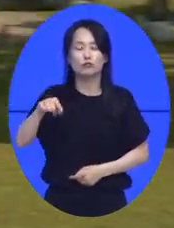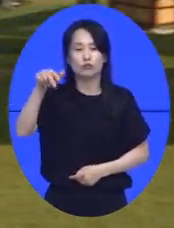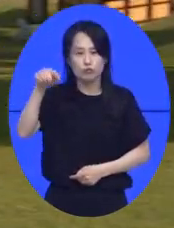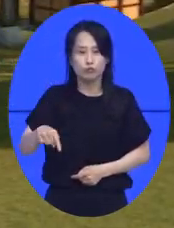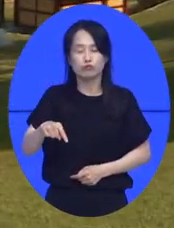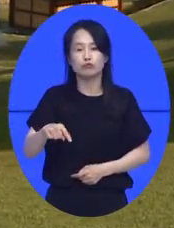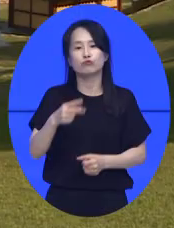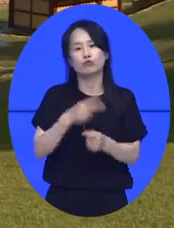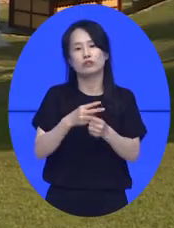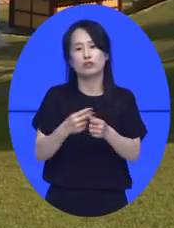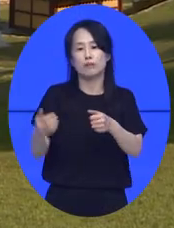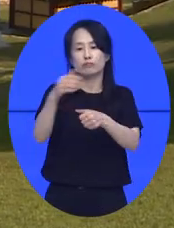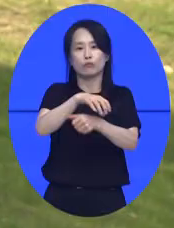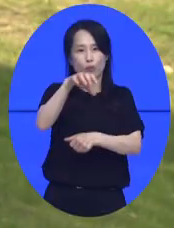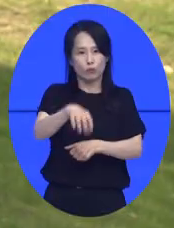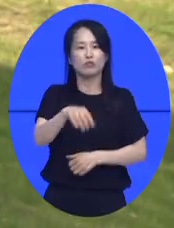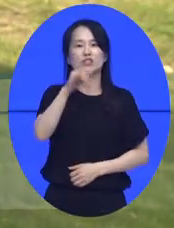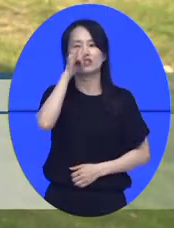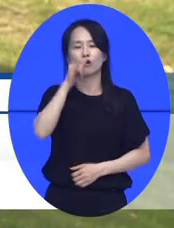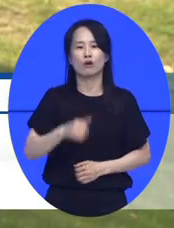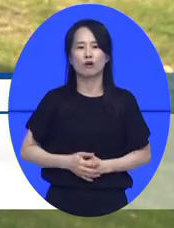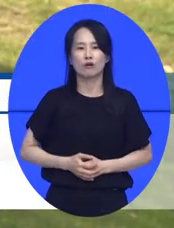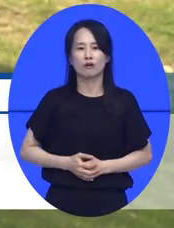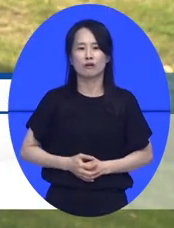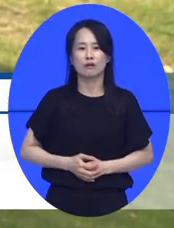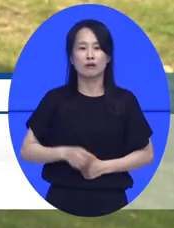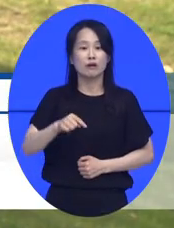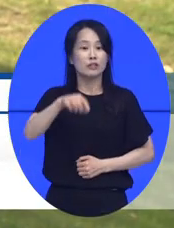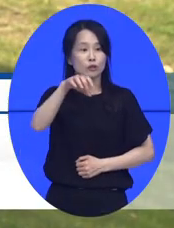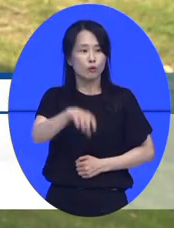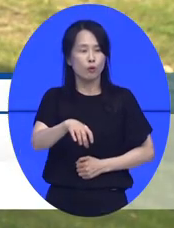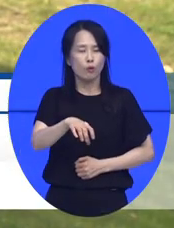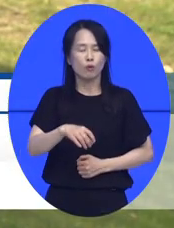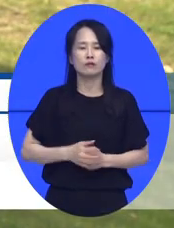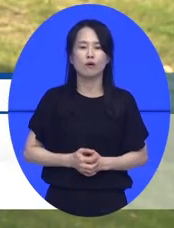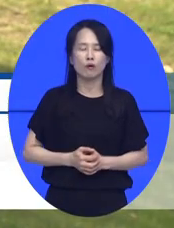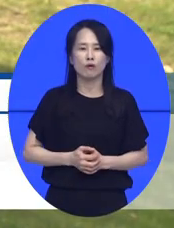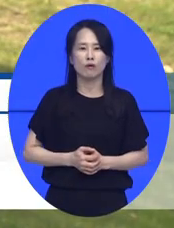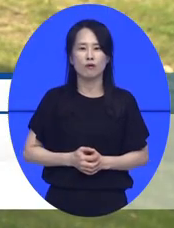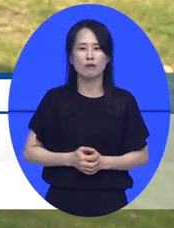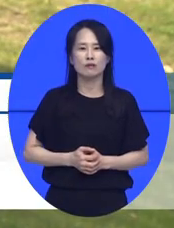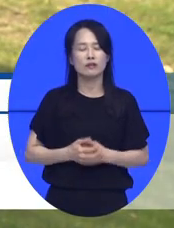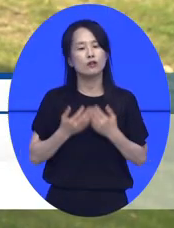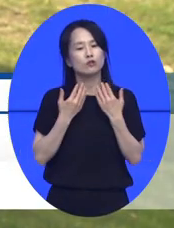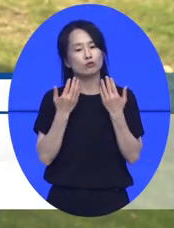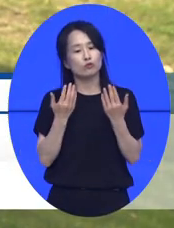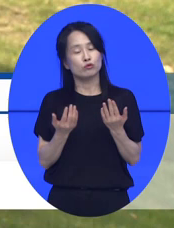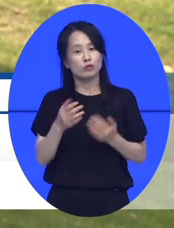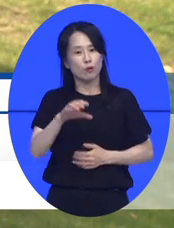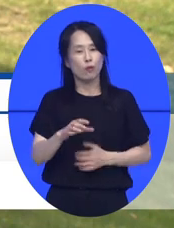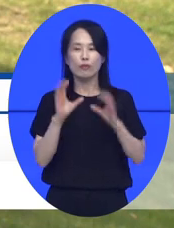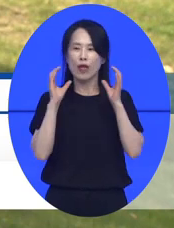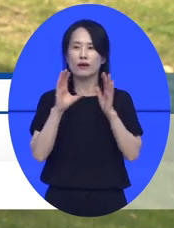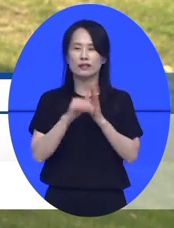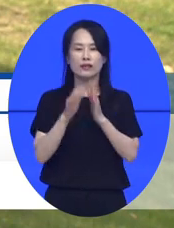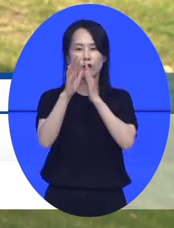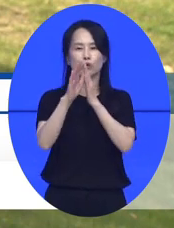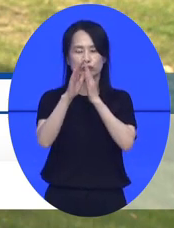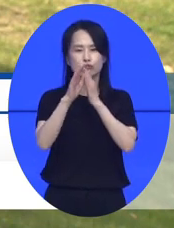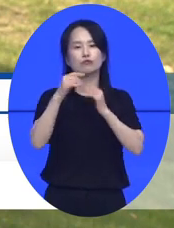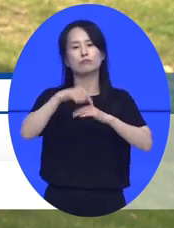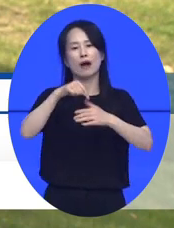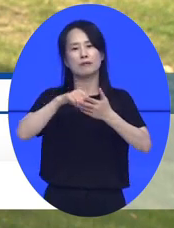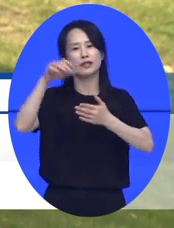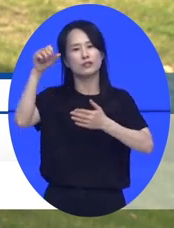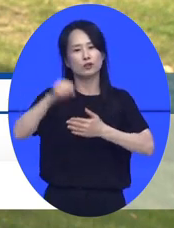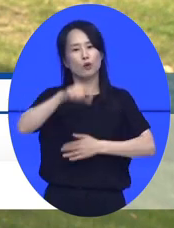문화재를 품고 있는 곳입니다 이 장소를 바쁜 일상에서 벗어나 어릴 적 소풍 가는 마음으로